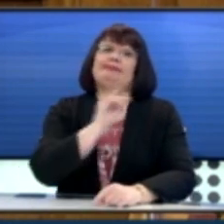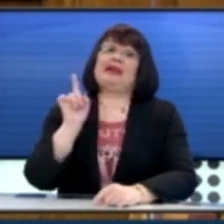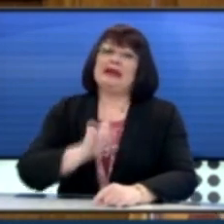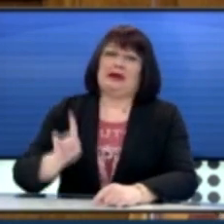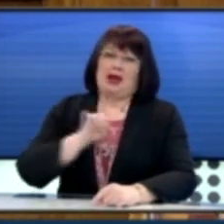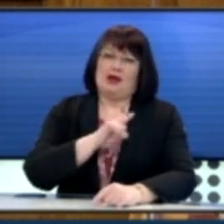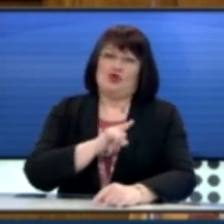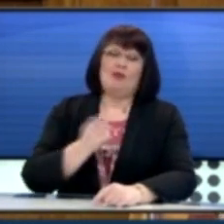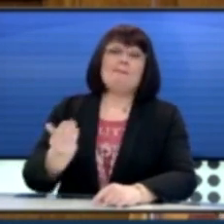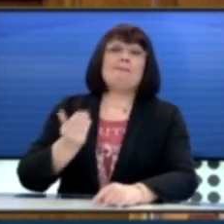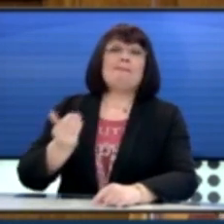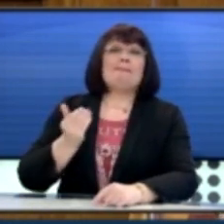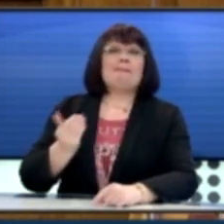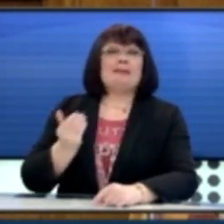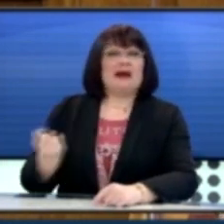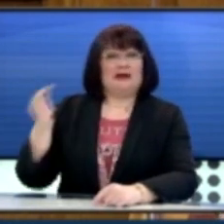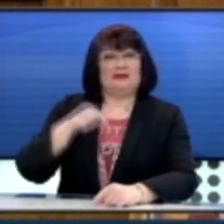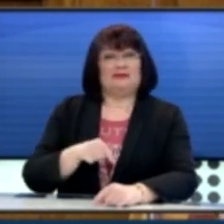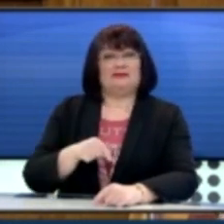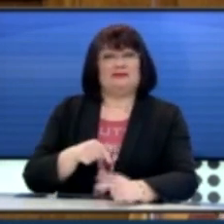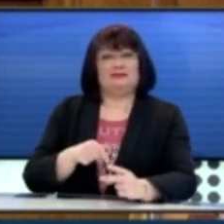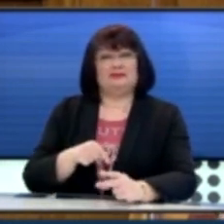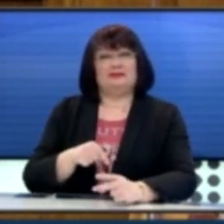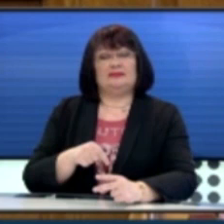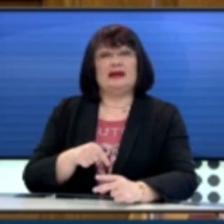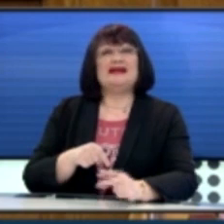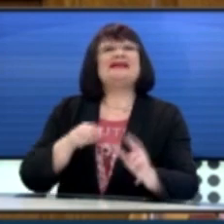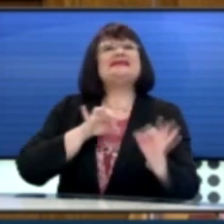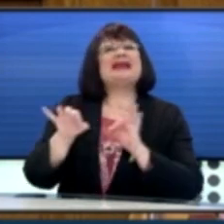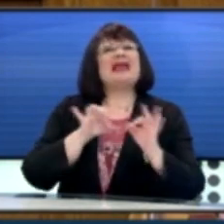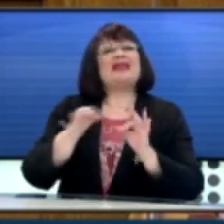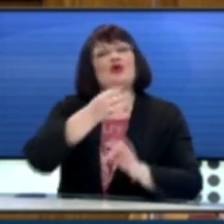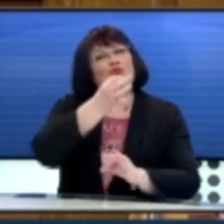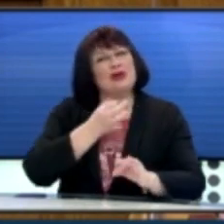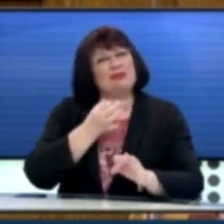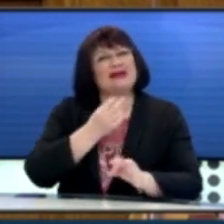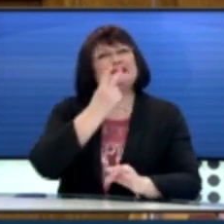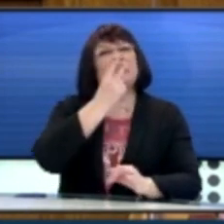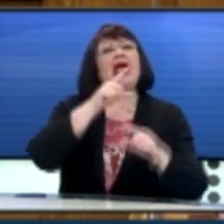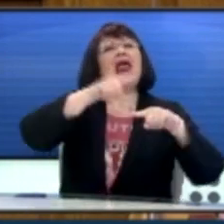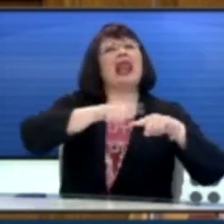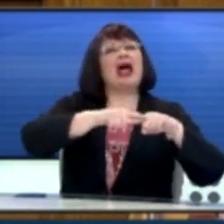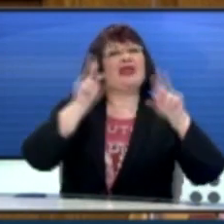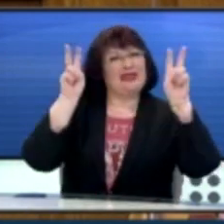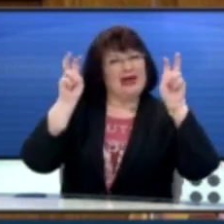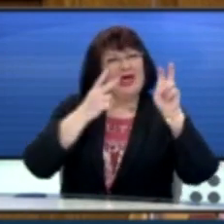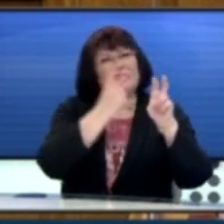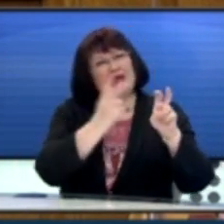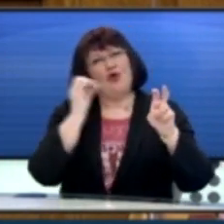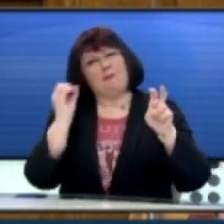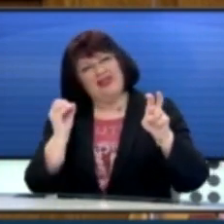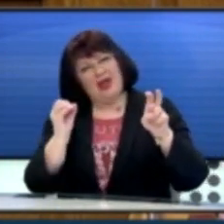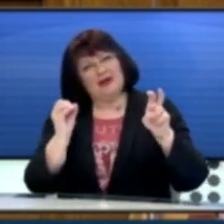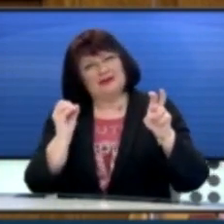Μητσοτάκη, πριν περάσετε στην Ελλάδα 2.0, δεν ασχολείστε καλύτερα με κάποιες εκκρεμότητες